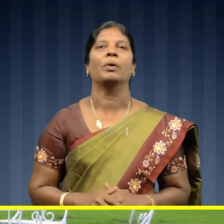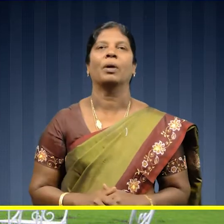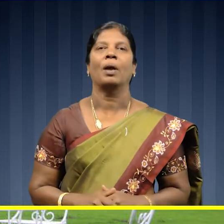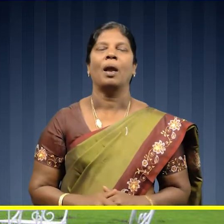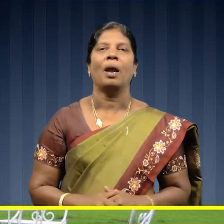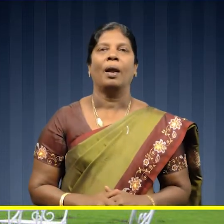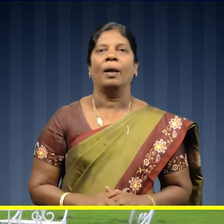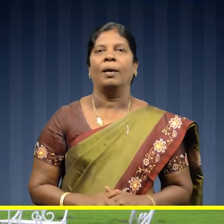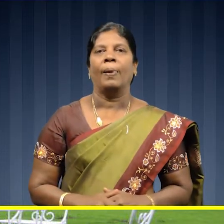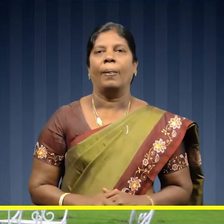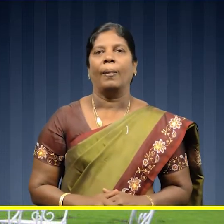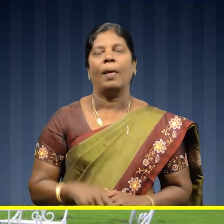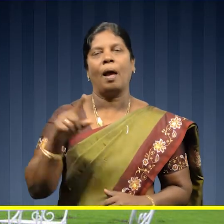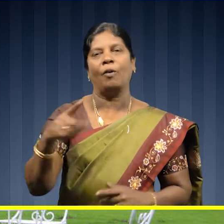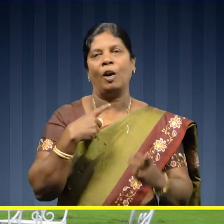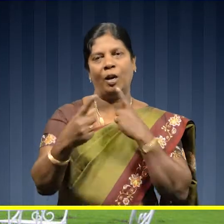காணும்போது, அவர்களுடைய